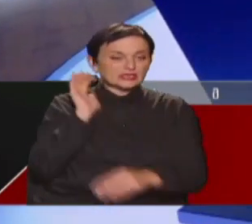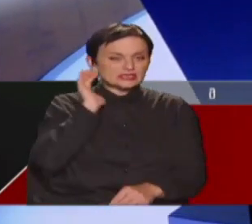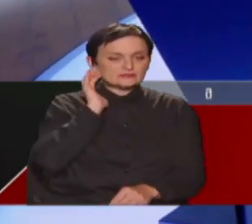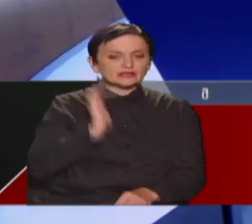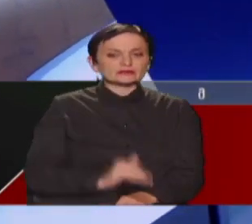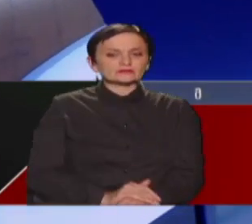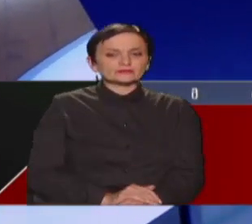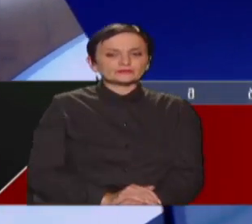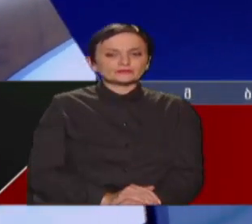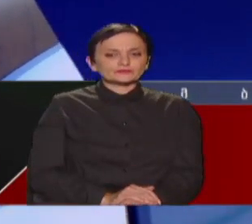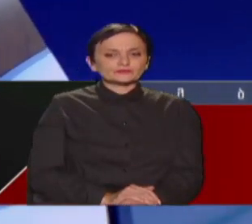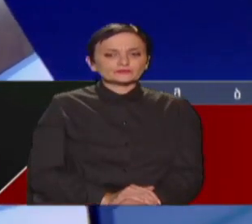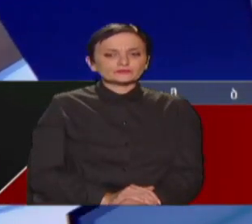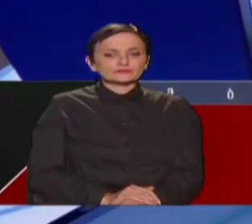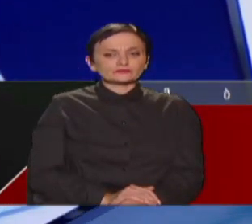gismet.